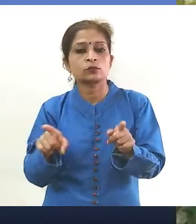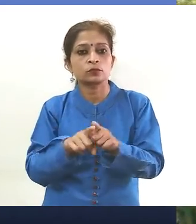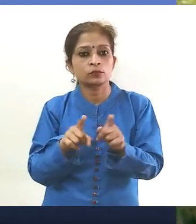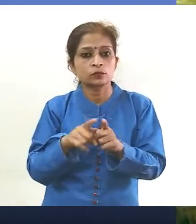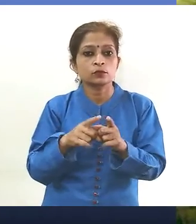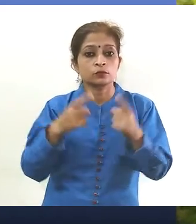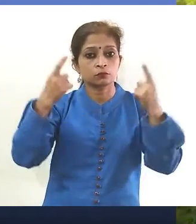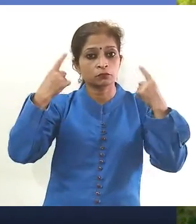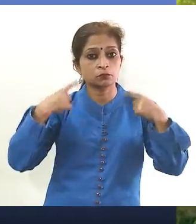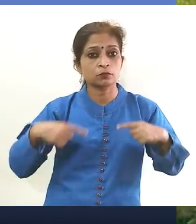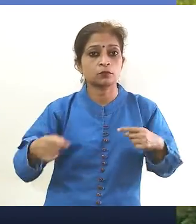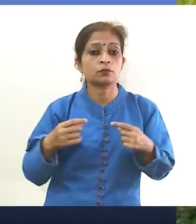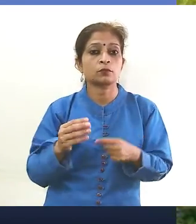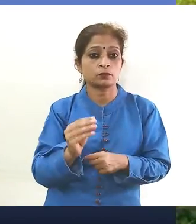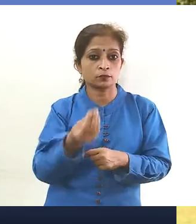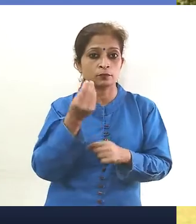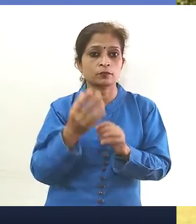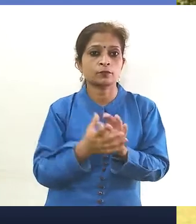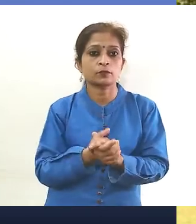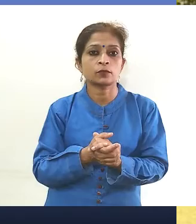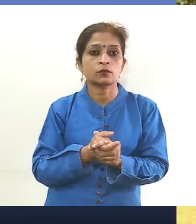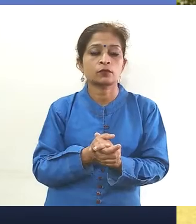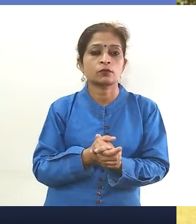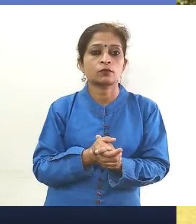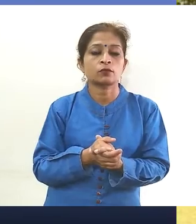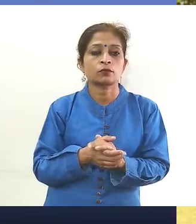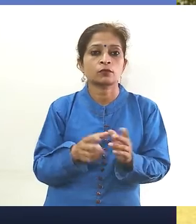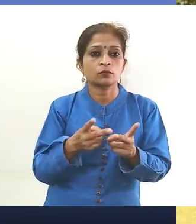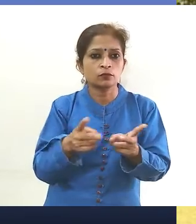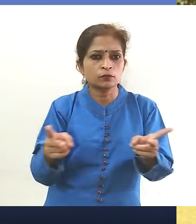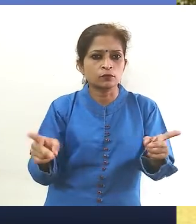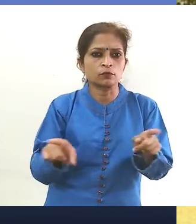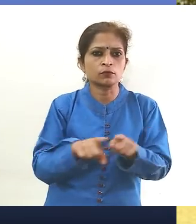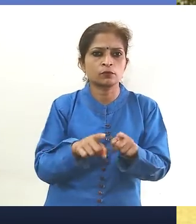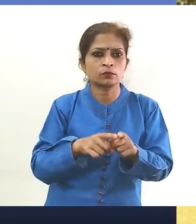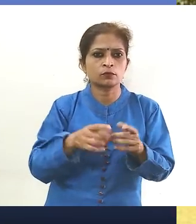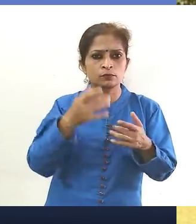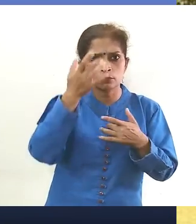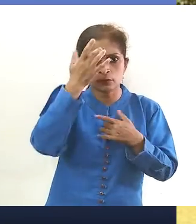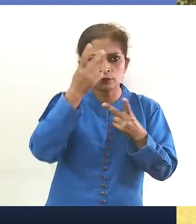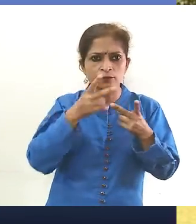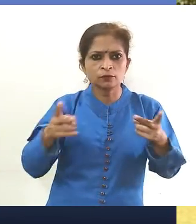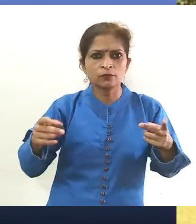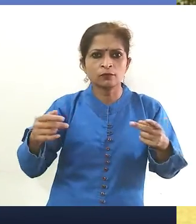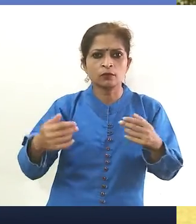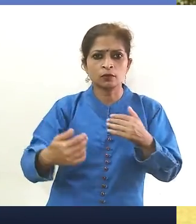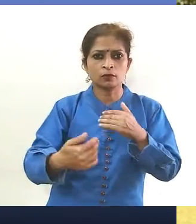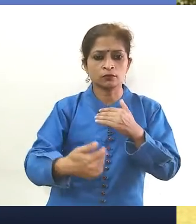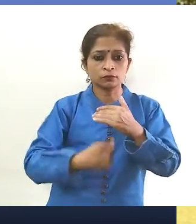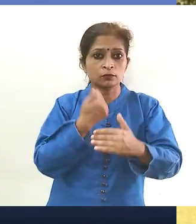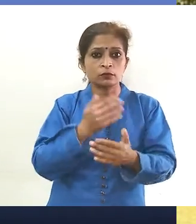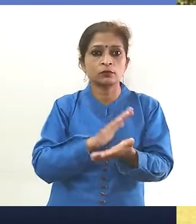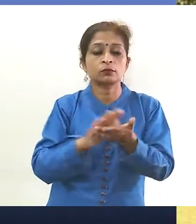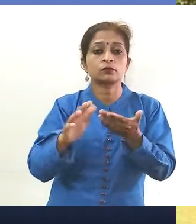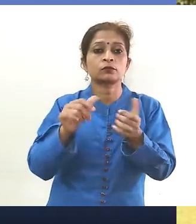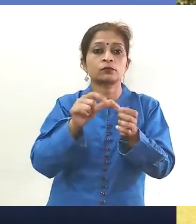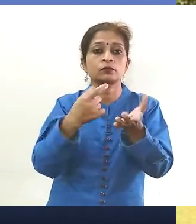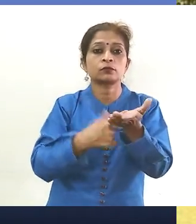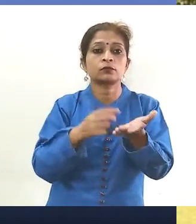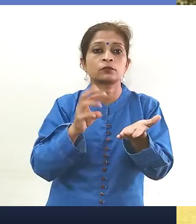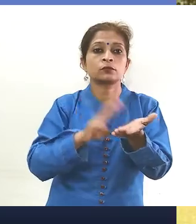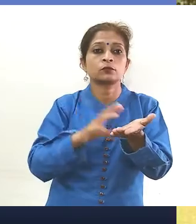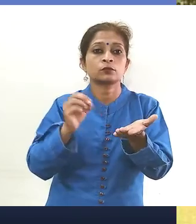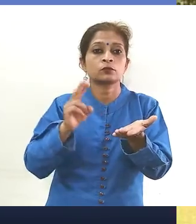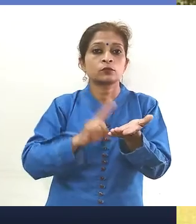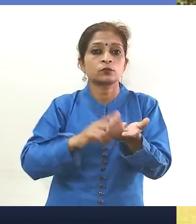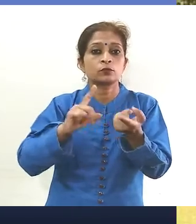बीटा इंडोरफिन, इनकैफेलिन, सीरोटोनिन, डोपामिन आदि जो अच्छे हार्मोन्स हैं उनका लेवल बढ़ जाता है। तो प्राणायाम